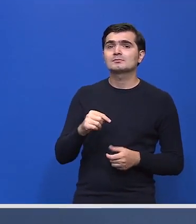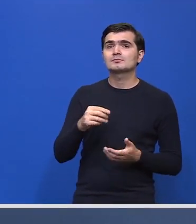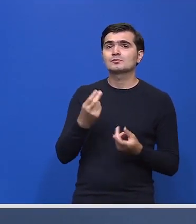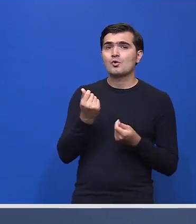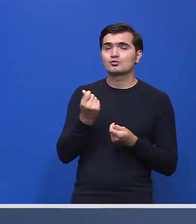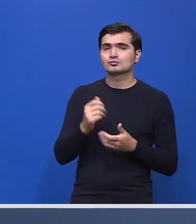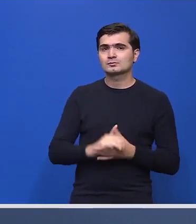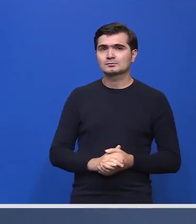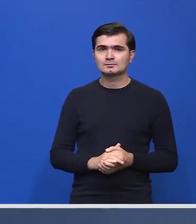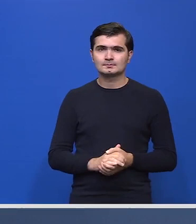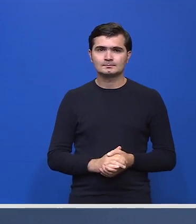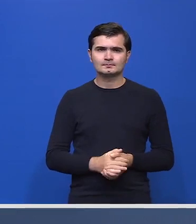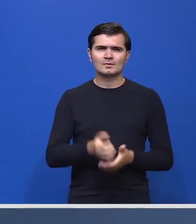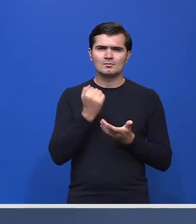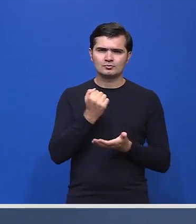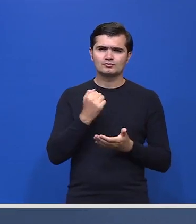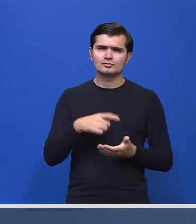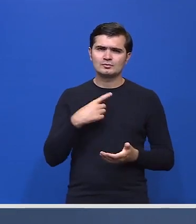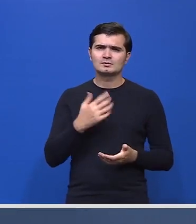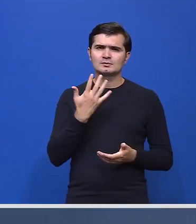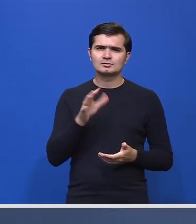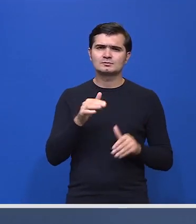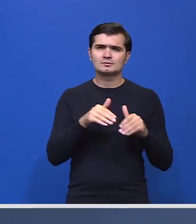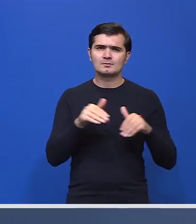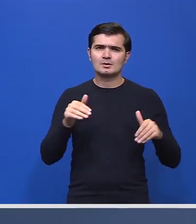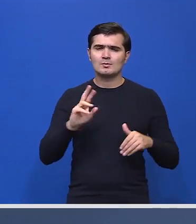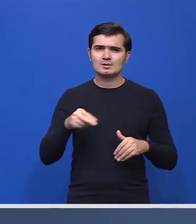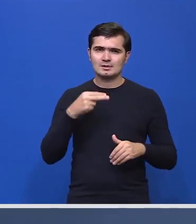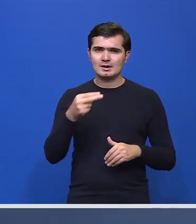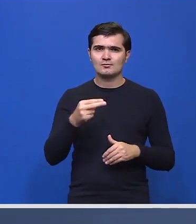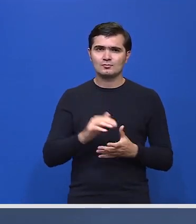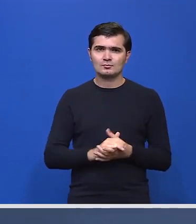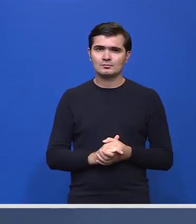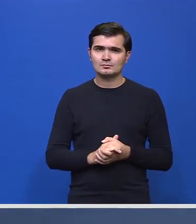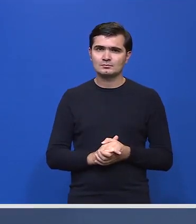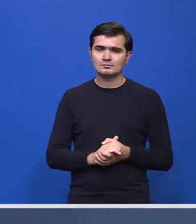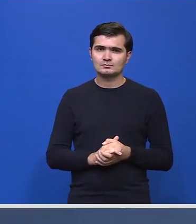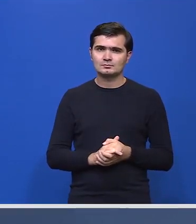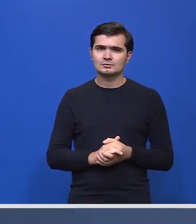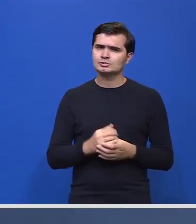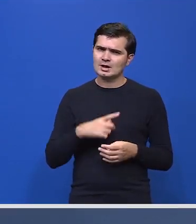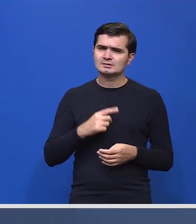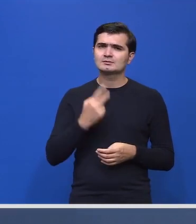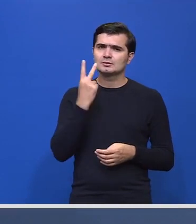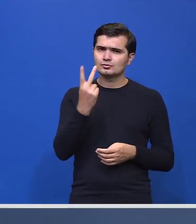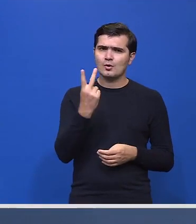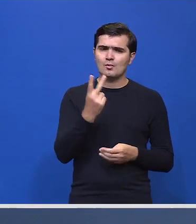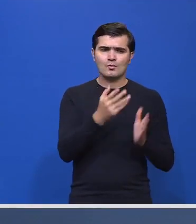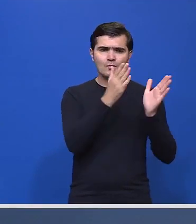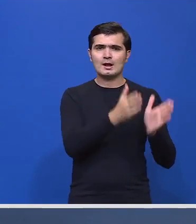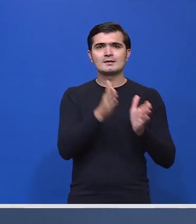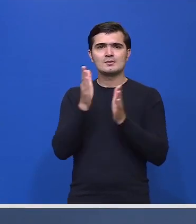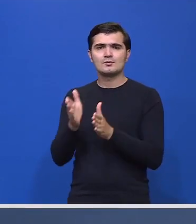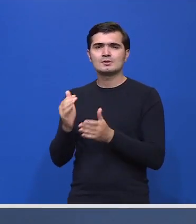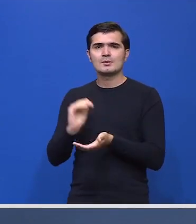costuri. Bugetul este de asemenea de 500 de milioane de euro. Sunt două categorii de